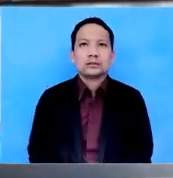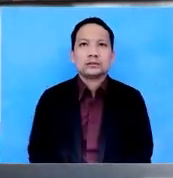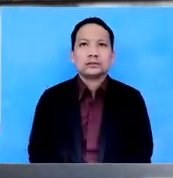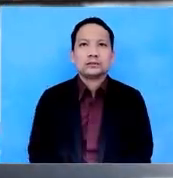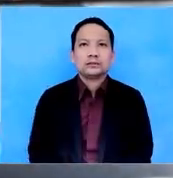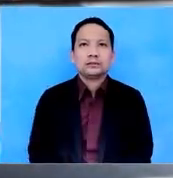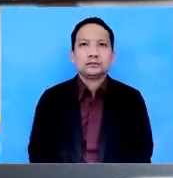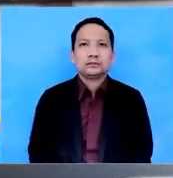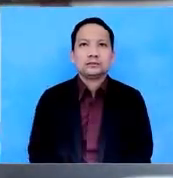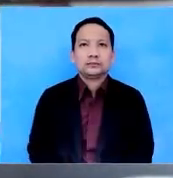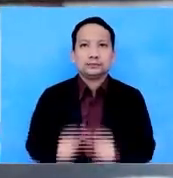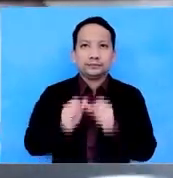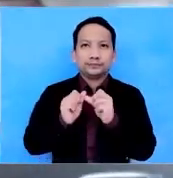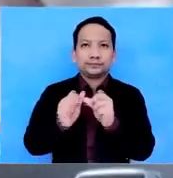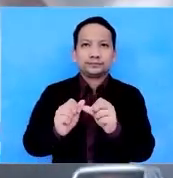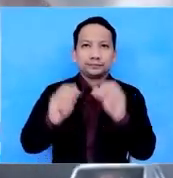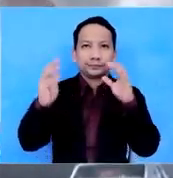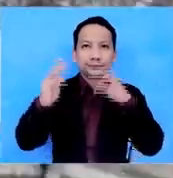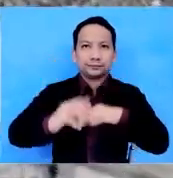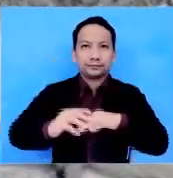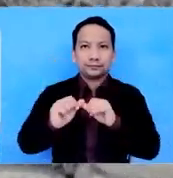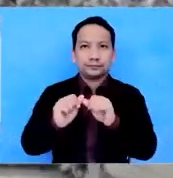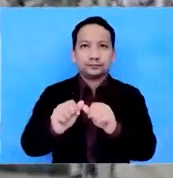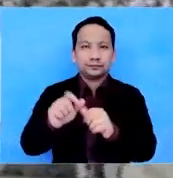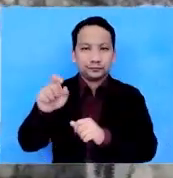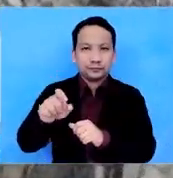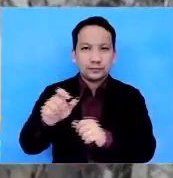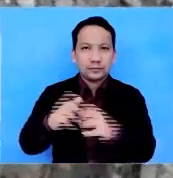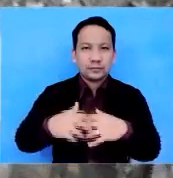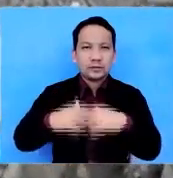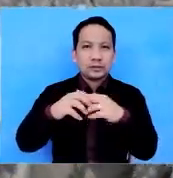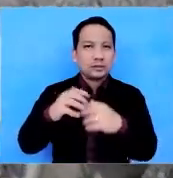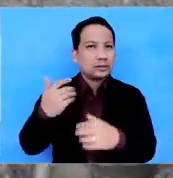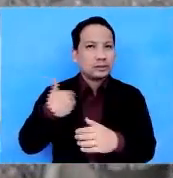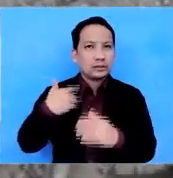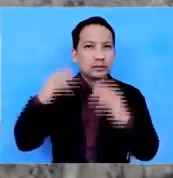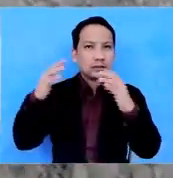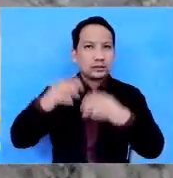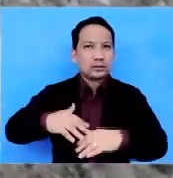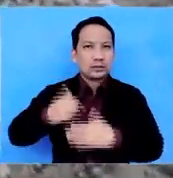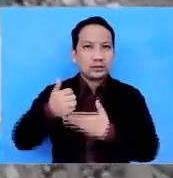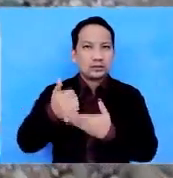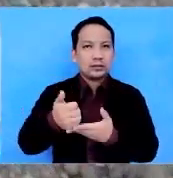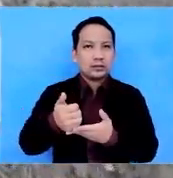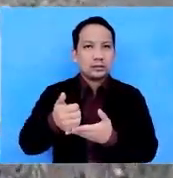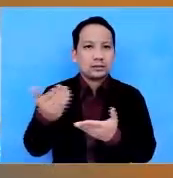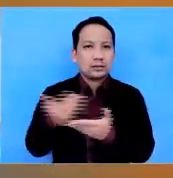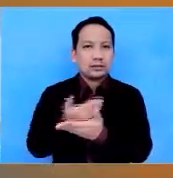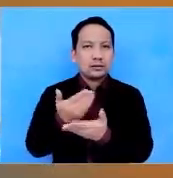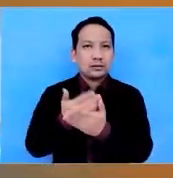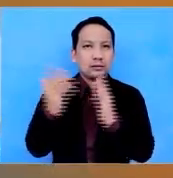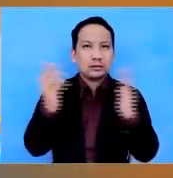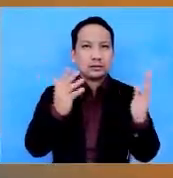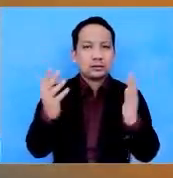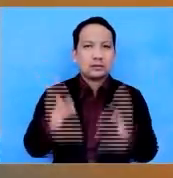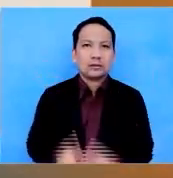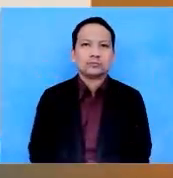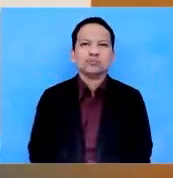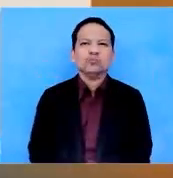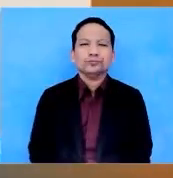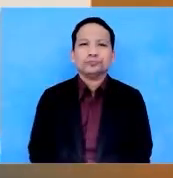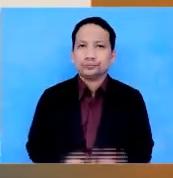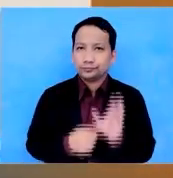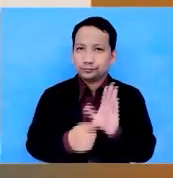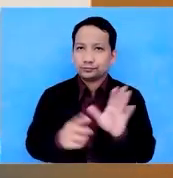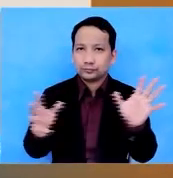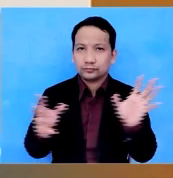Sinimulan na rin ang demolition sa mga napinsalang gusali para hindi na gumuho at magdulot pa ng panibagong pinsala. Sa kabuuan,